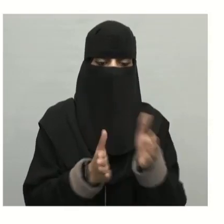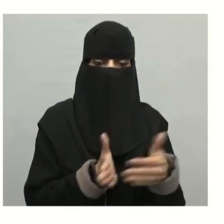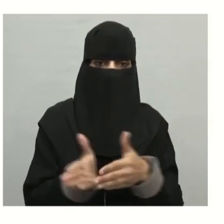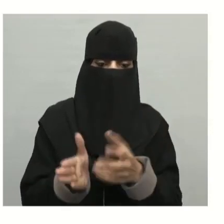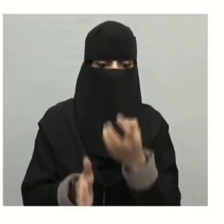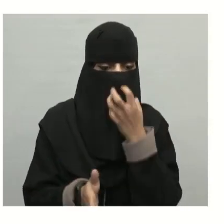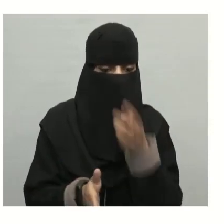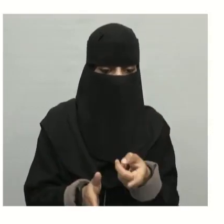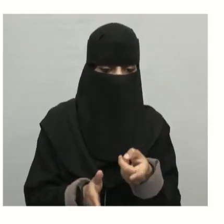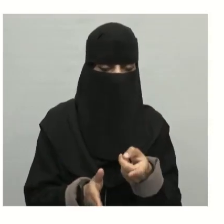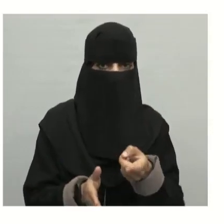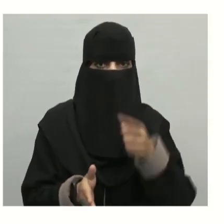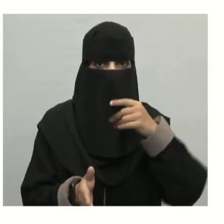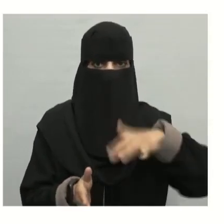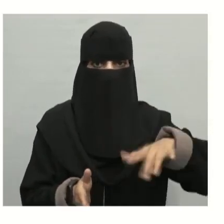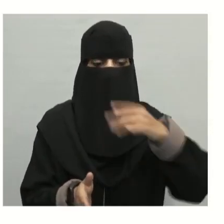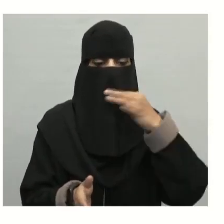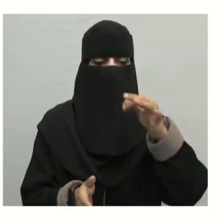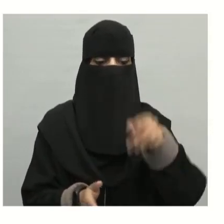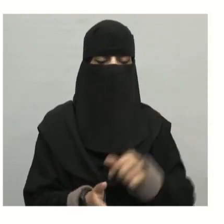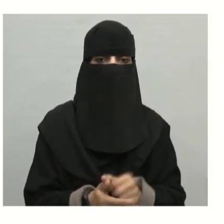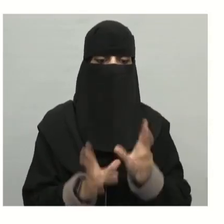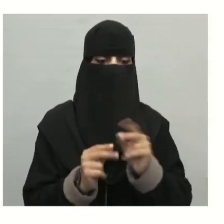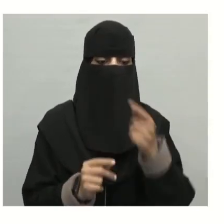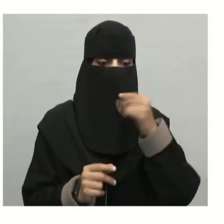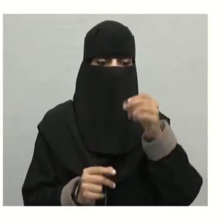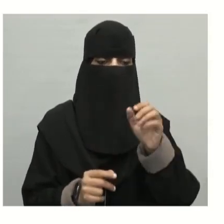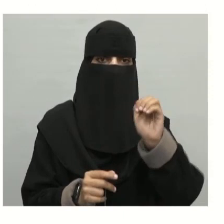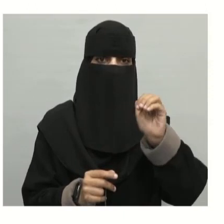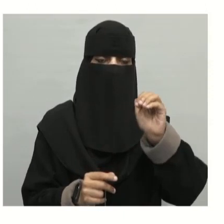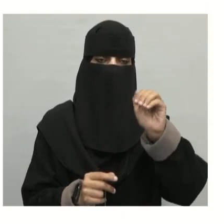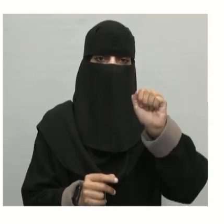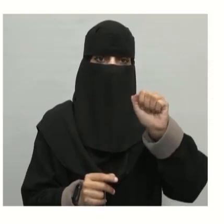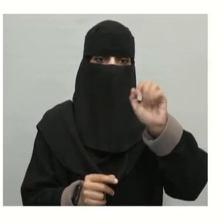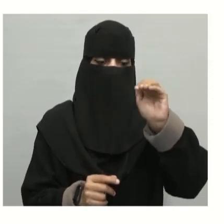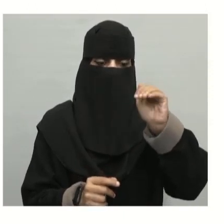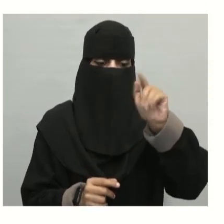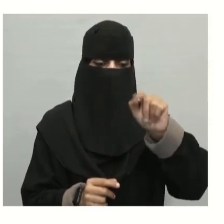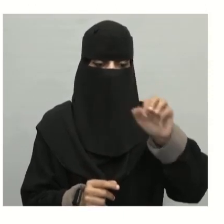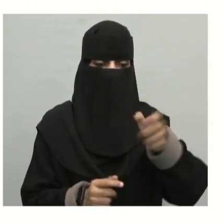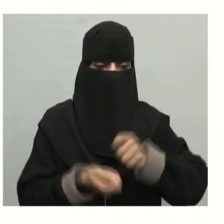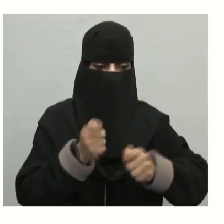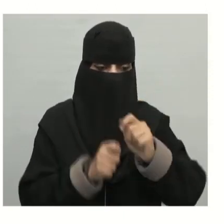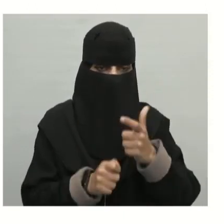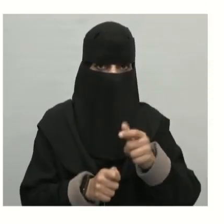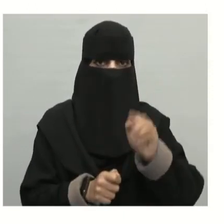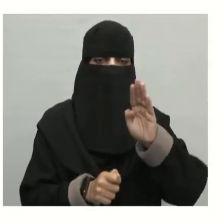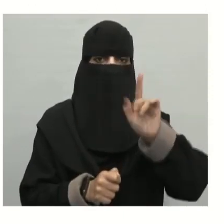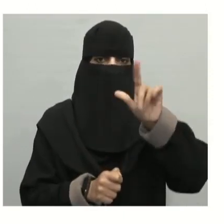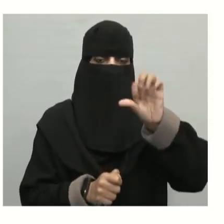الينابيع الحاره والبحيرات المالحه مثل الملح الصخري المتكوم من كلوريد